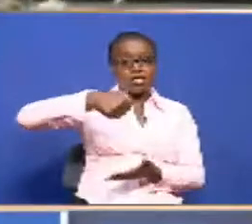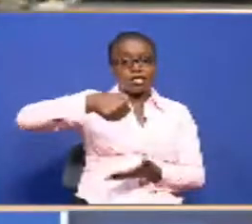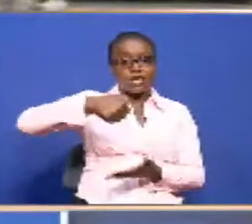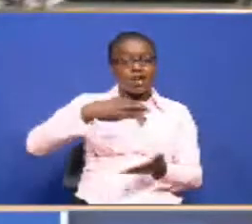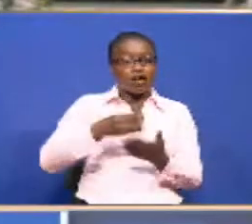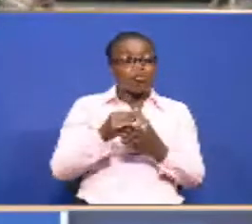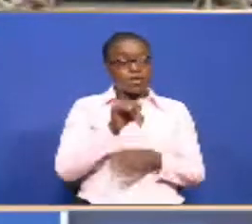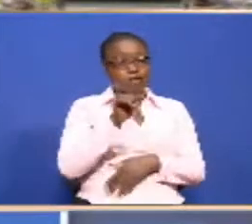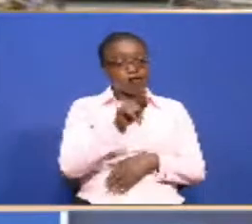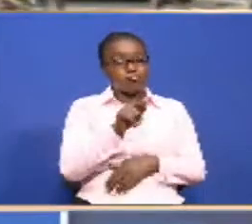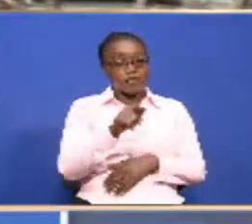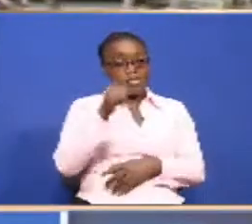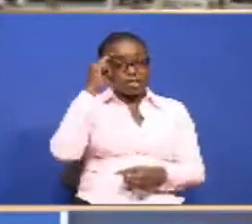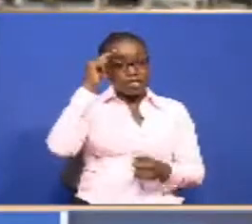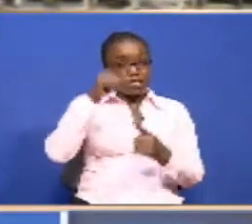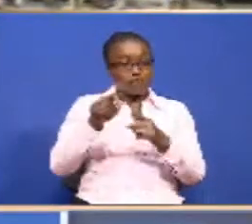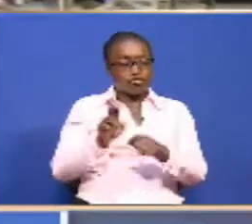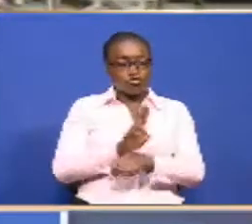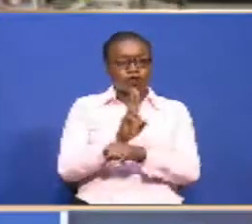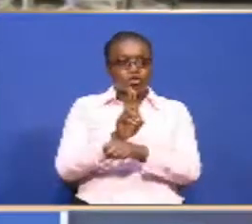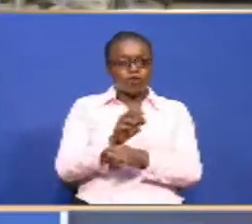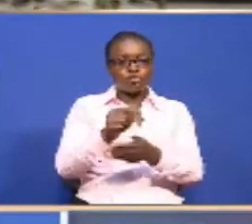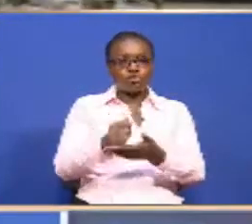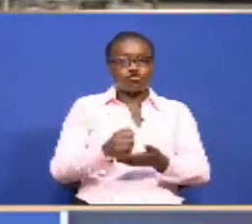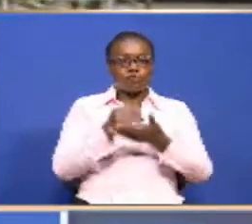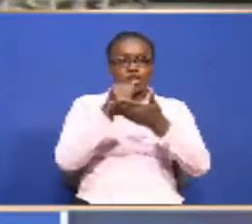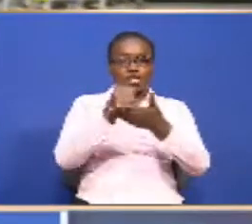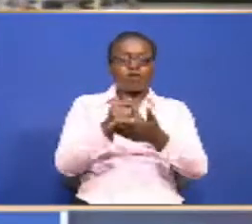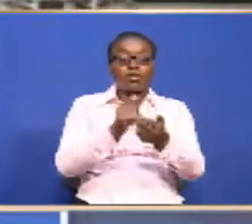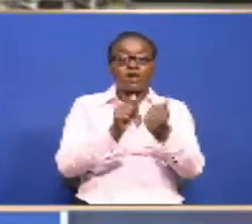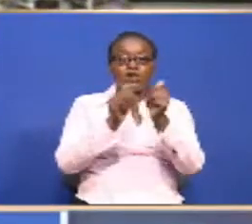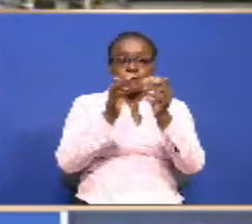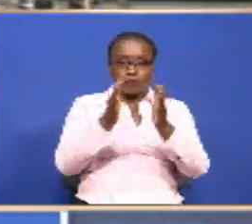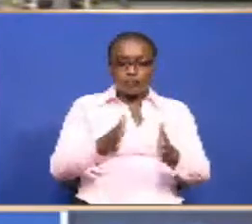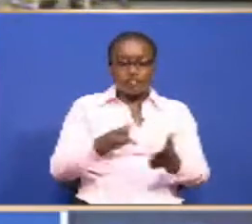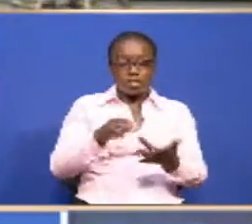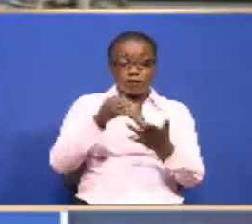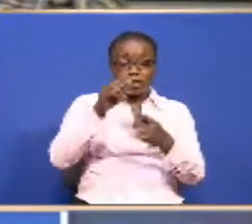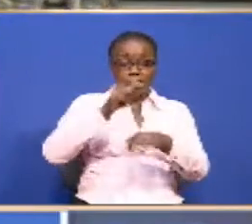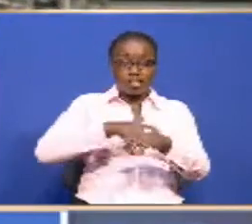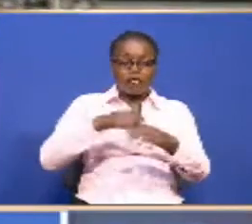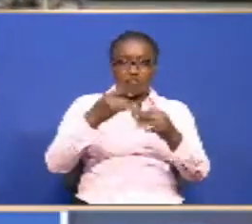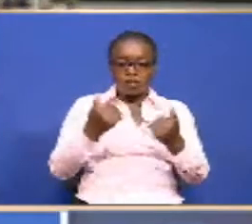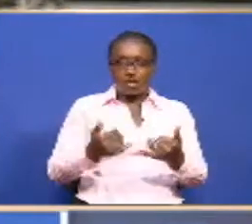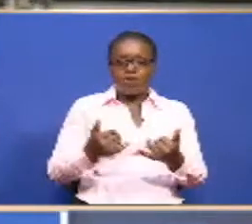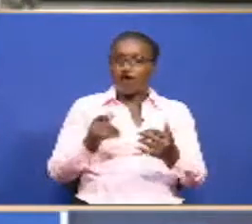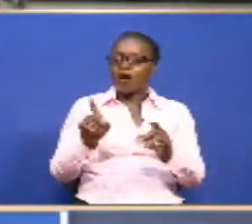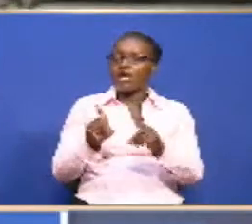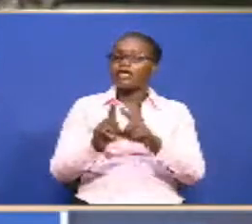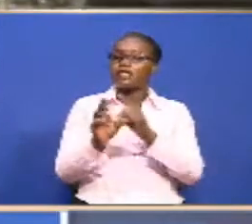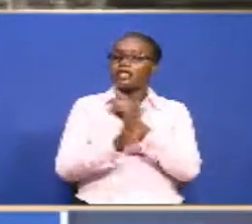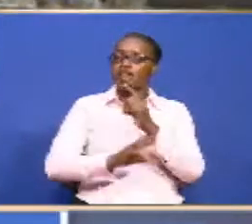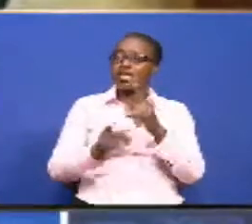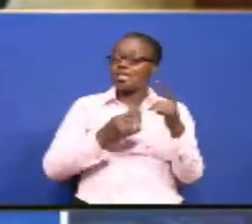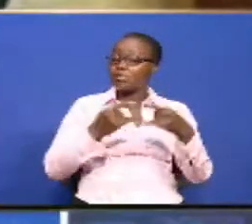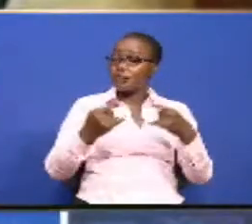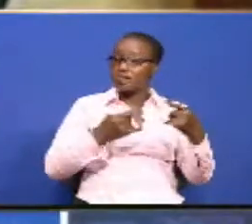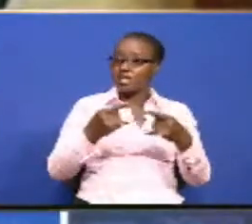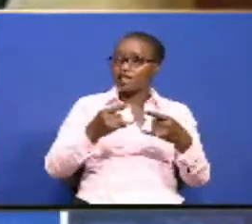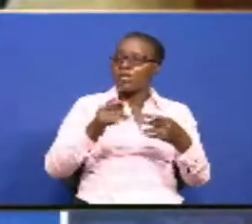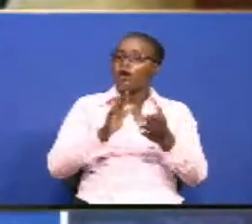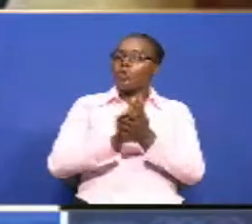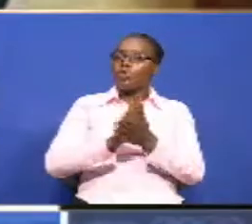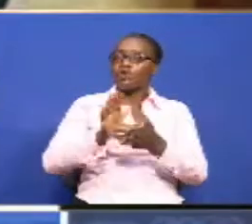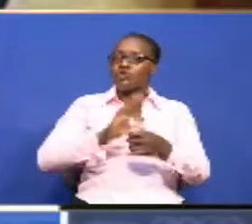hizo zinanuiwa kutumiwa kwa nusuru na michezo, hasa nyakati hizi nchi inapokumbana na virusi vya korona.